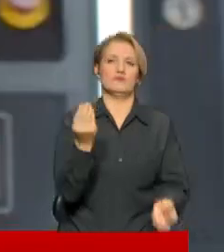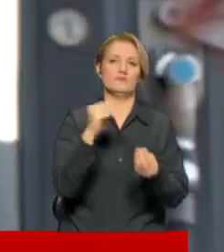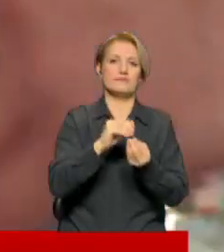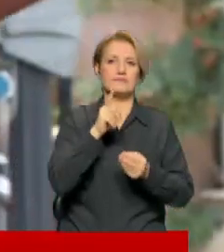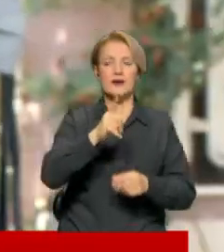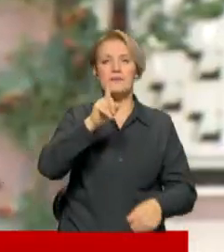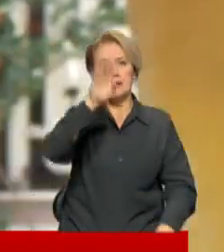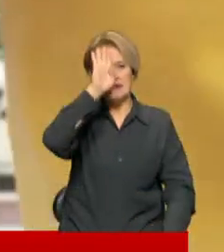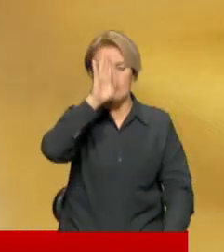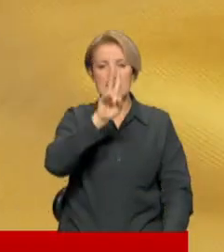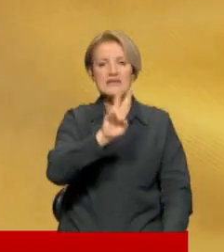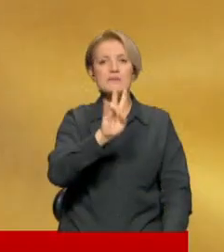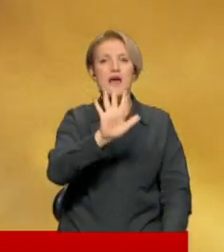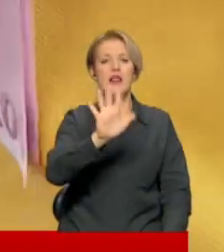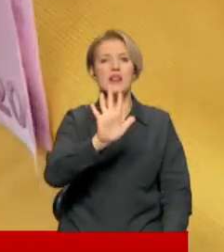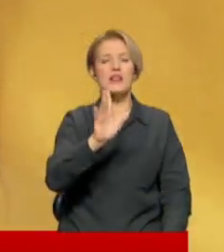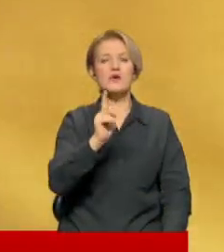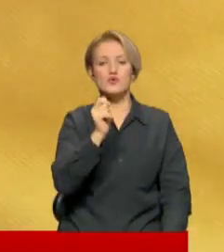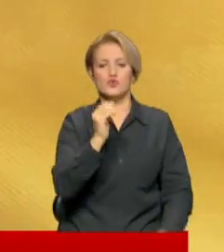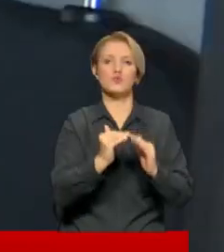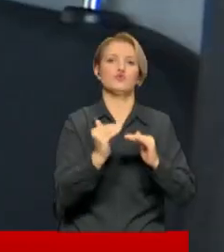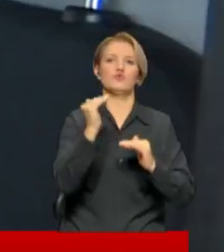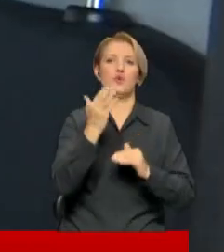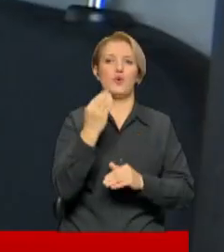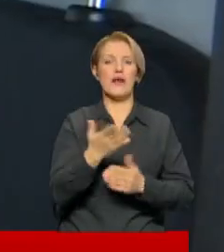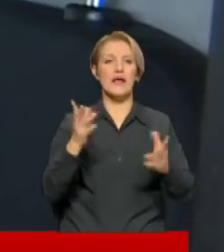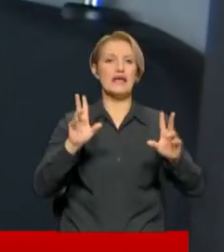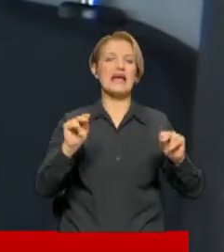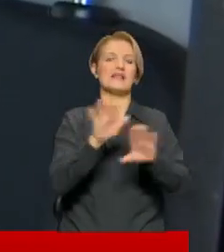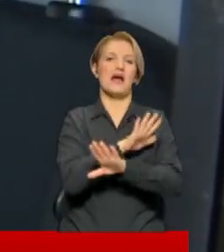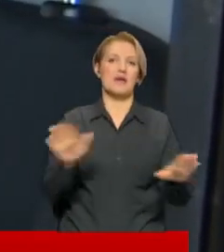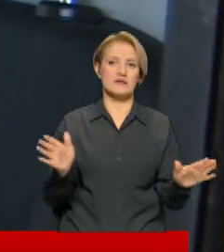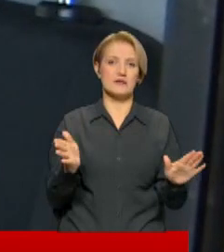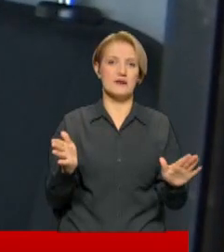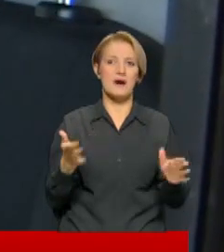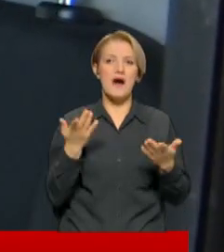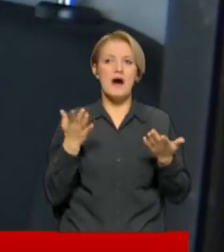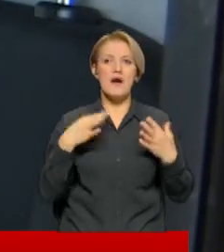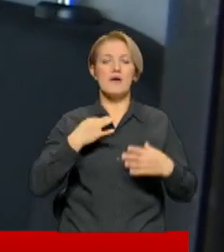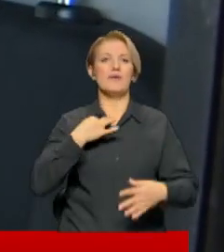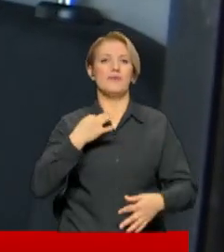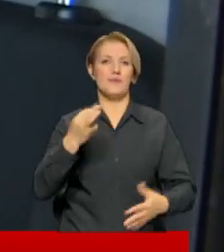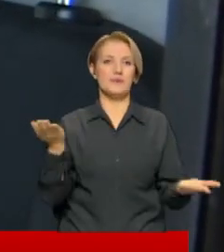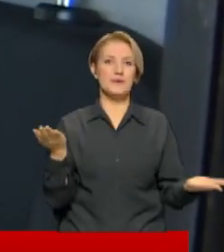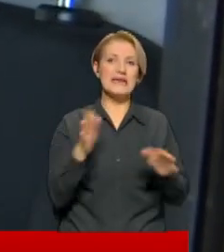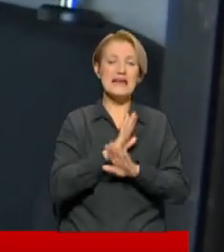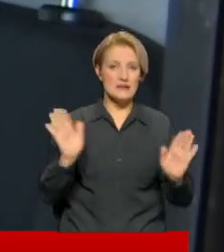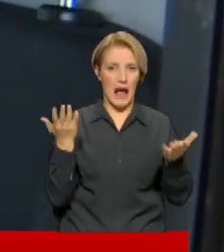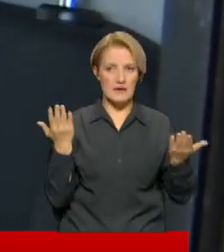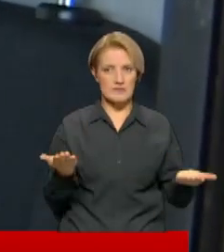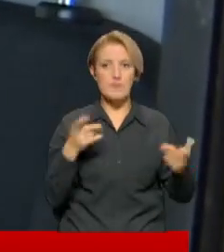lit İstanbul'da 20 lira 50 kuruşunun üzerine çıktı ya Yeter artık ya şu pozisyona geldi yeter yani